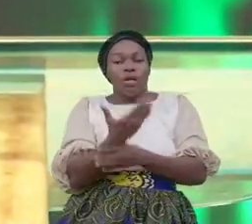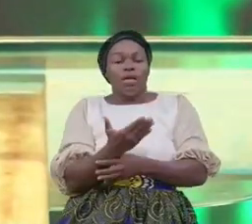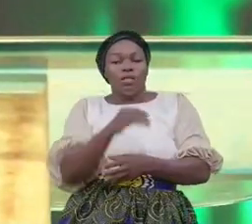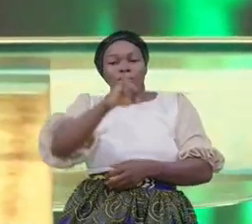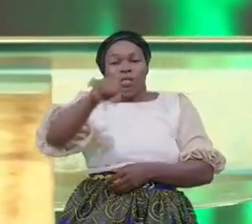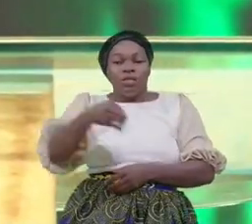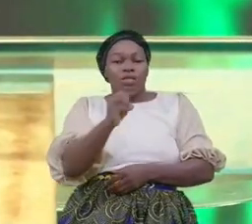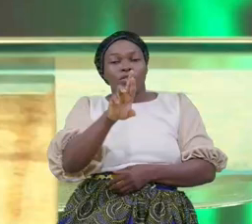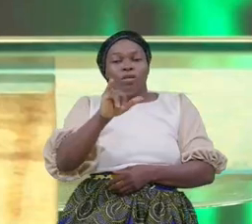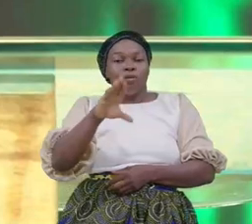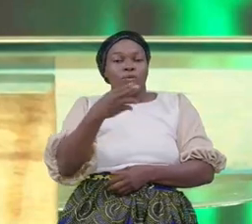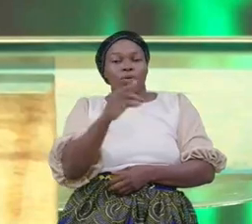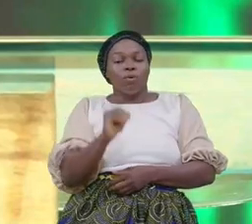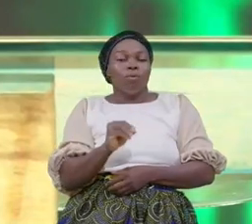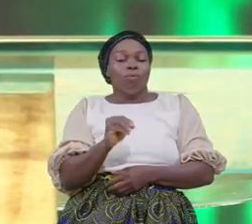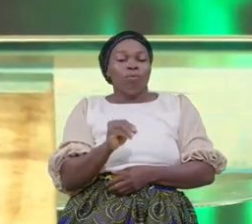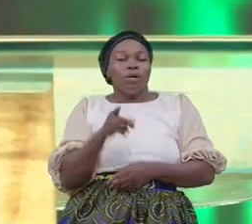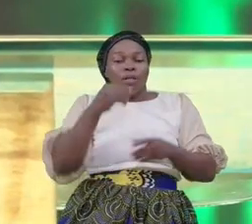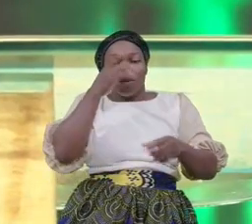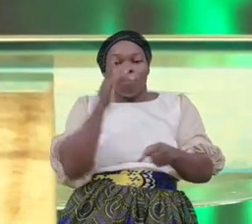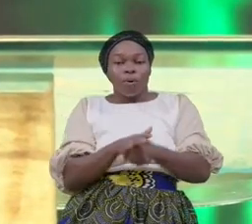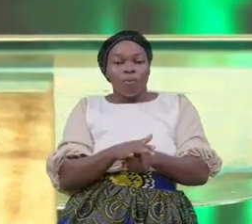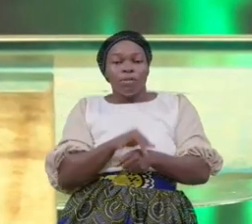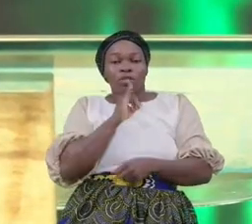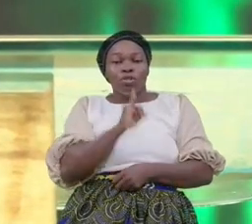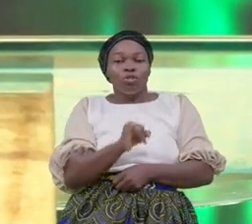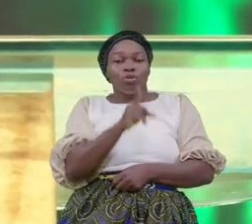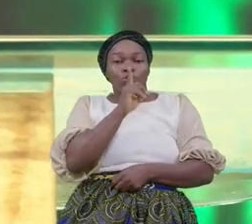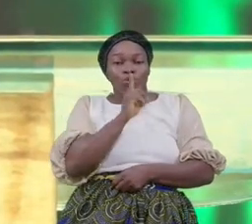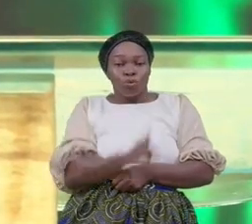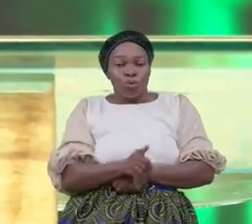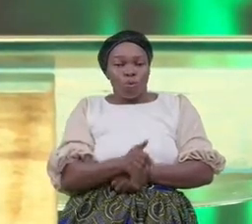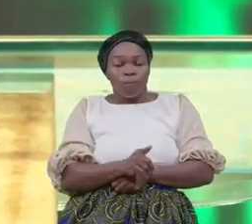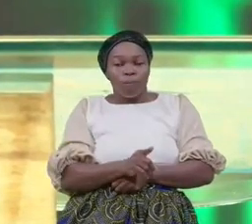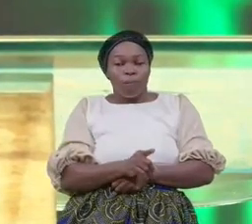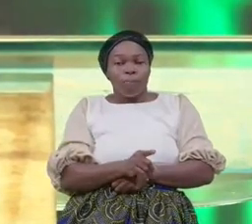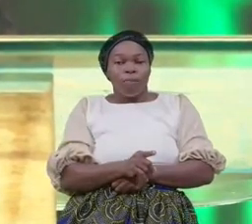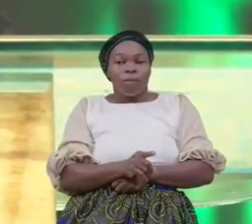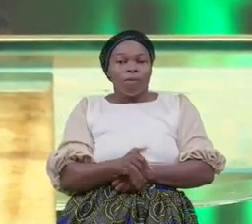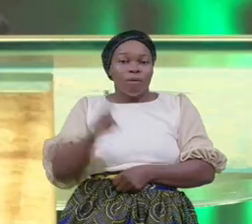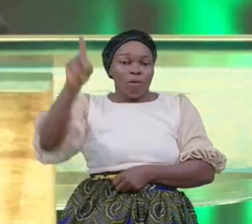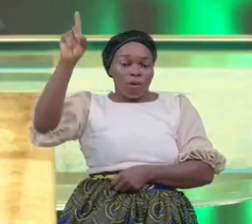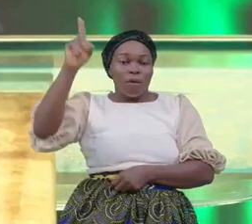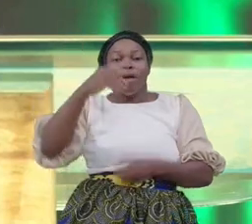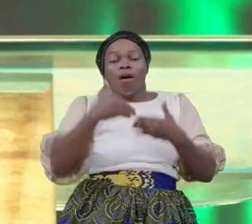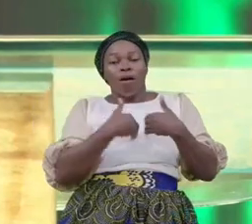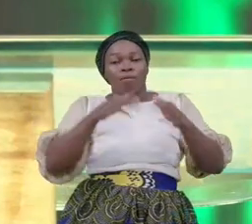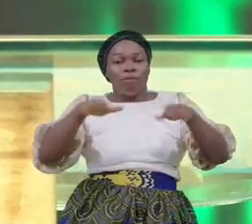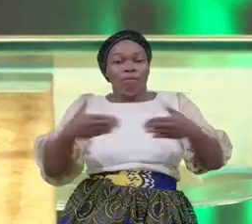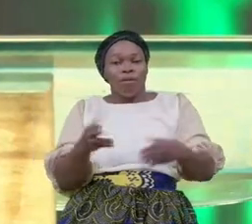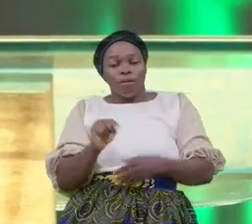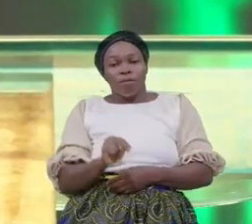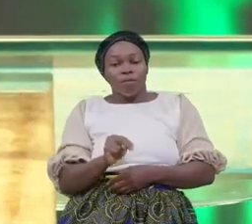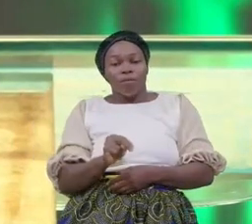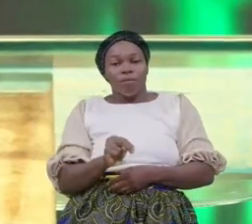là. La promesse est assurée. Et oui, je livre. C'est